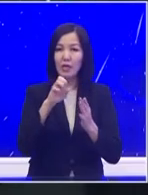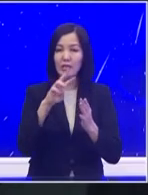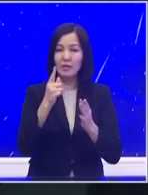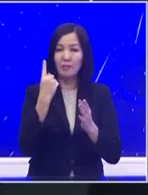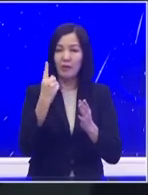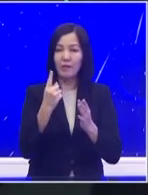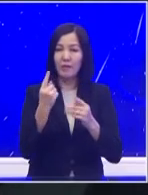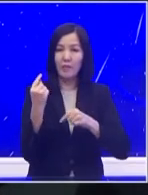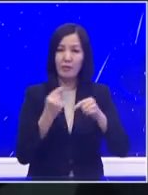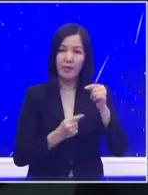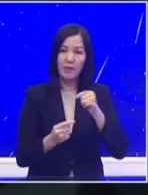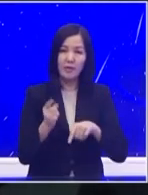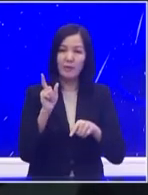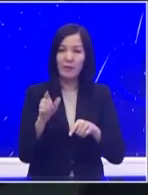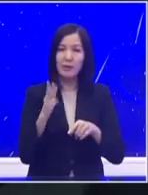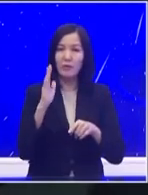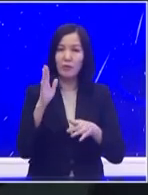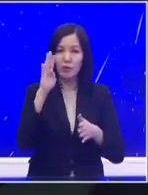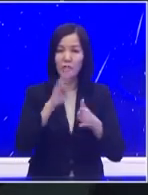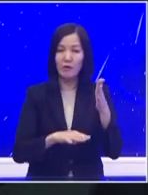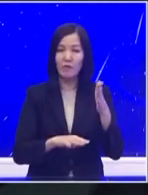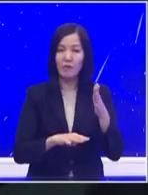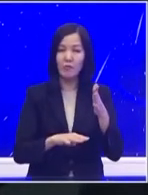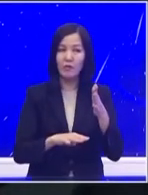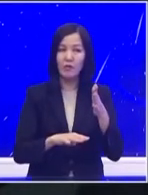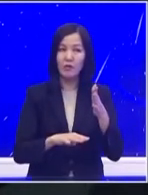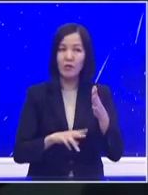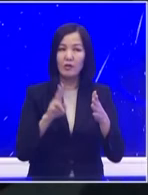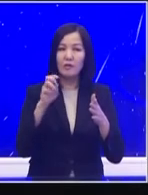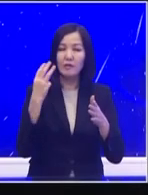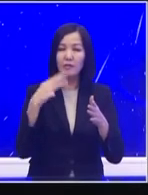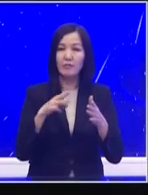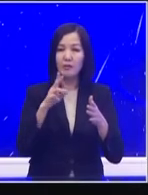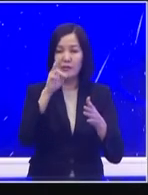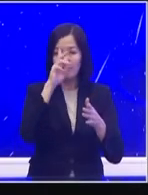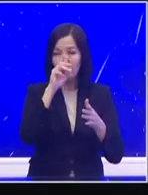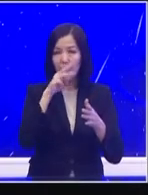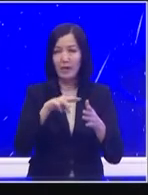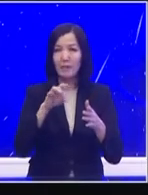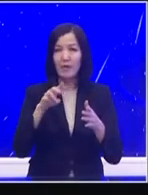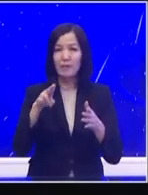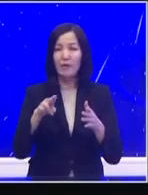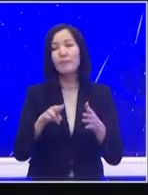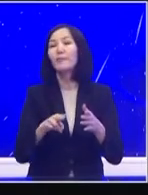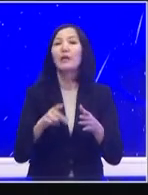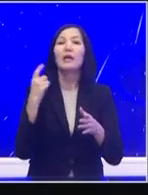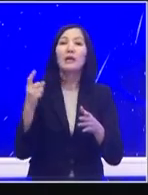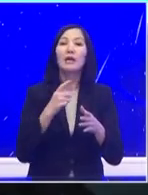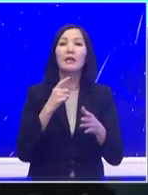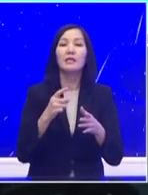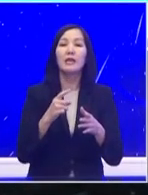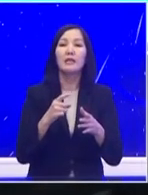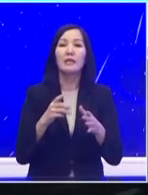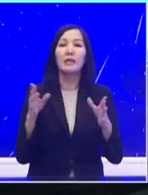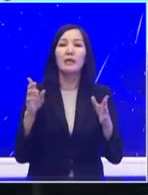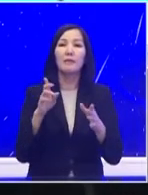индивидуальные предприниматели будут оштрафованы на сумму 230 МРП. Придется выплатить штраф и владельцам кальянных, бильярдных